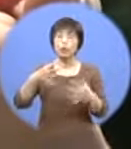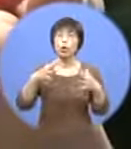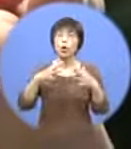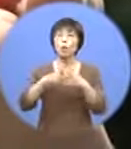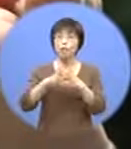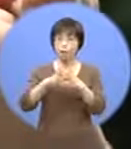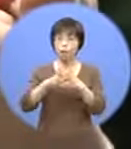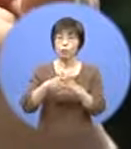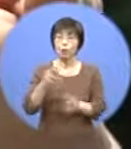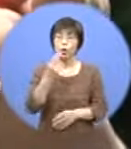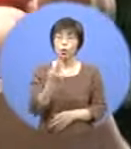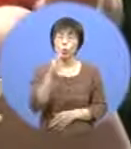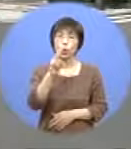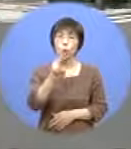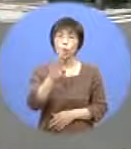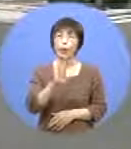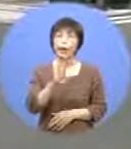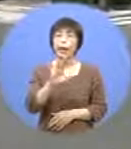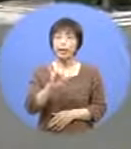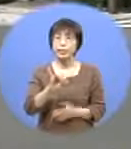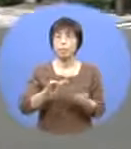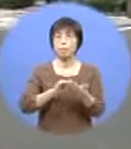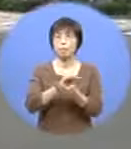統計まんじゅうです。